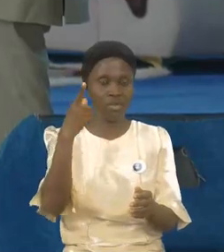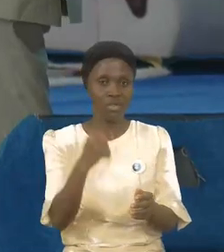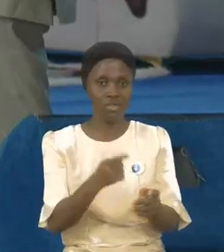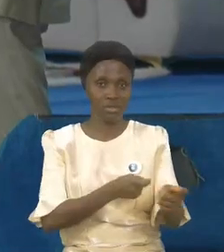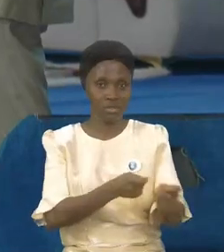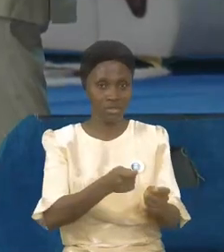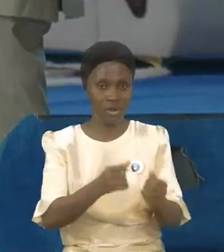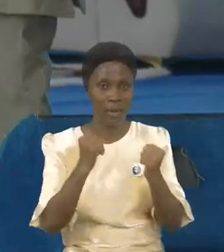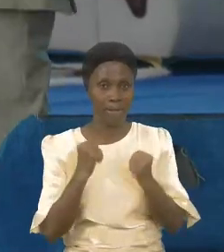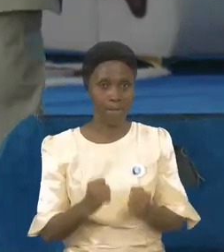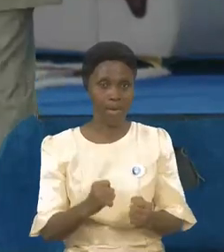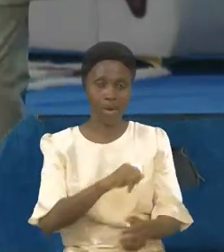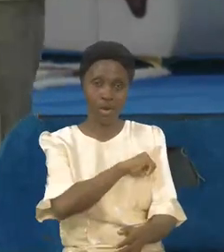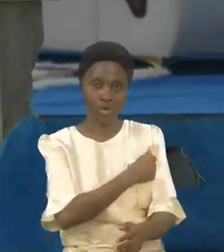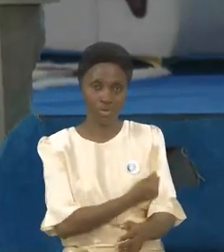nous régnerons avec lui.